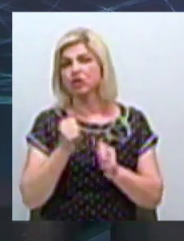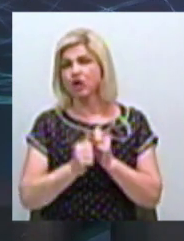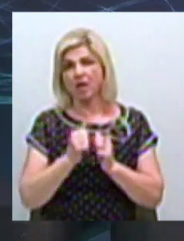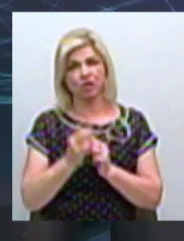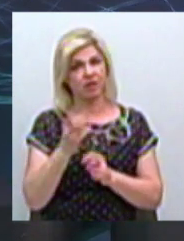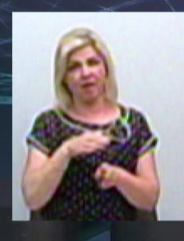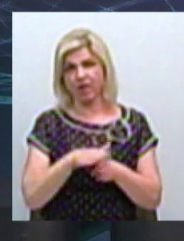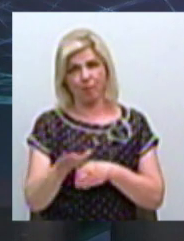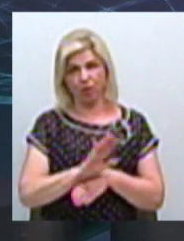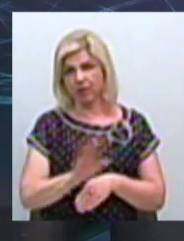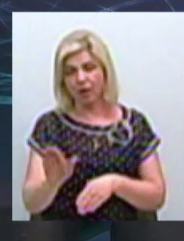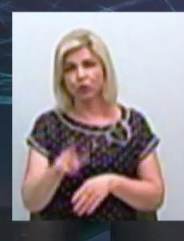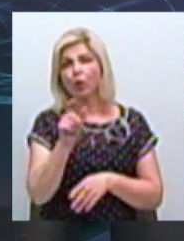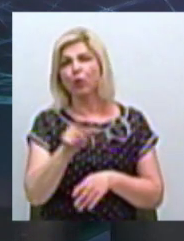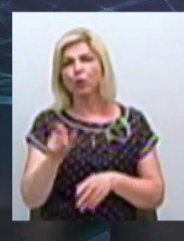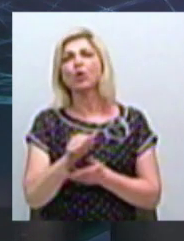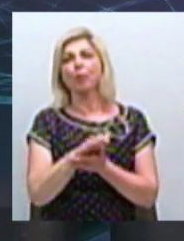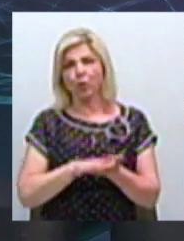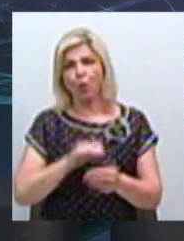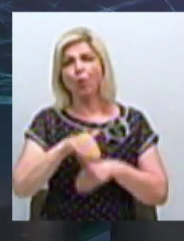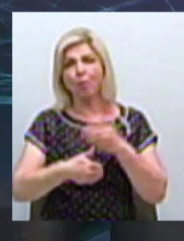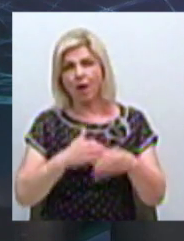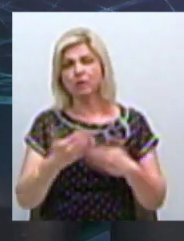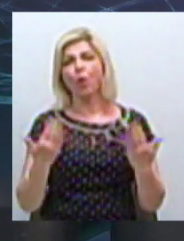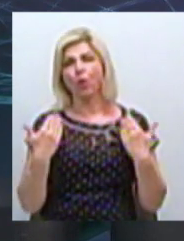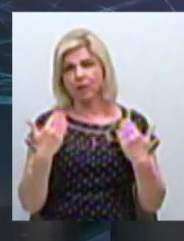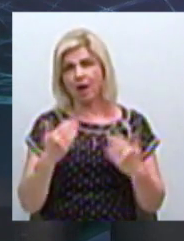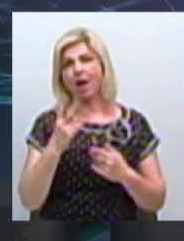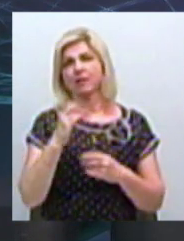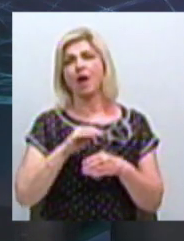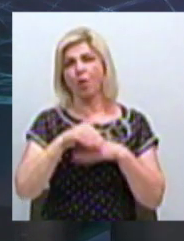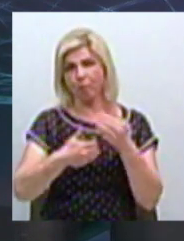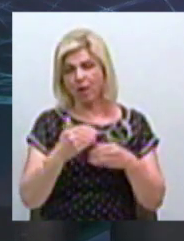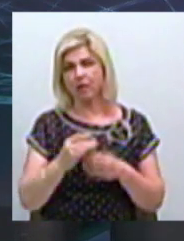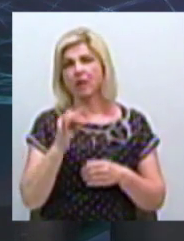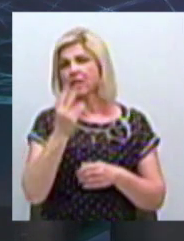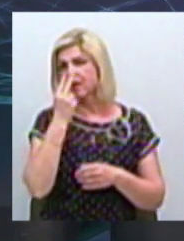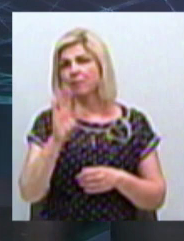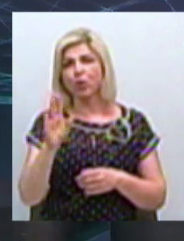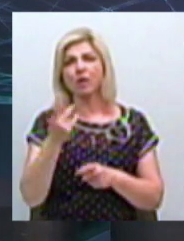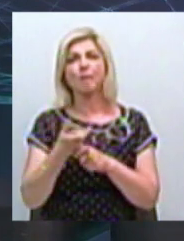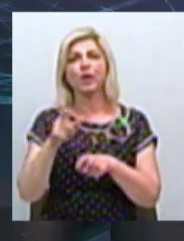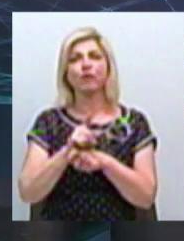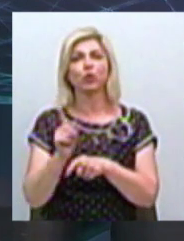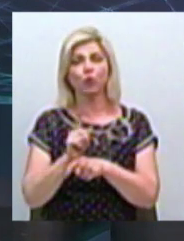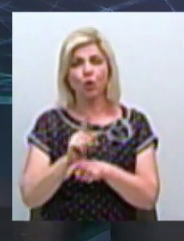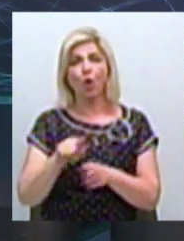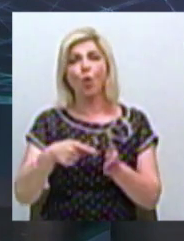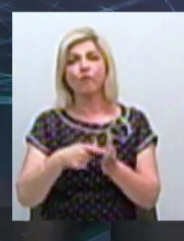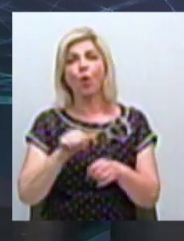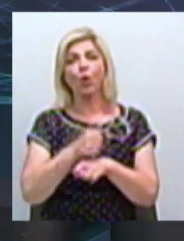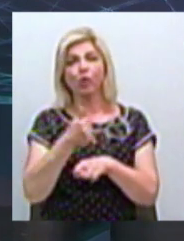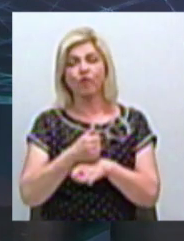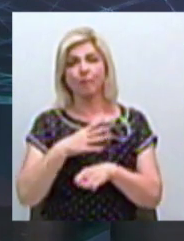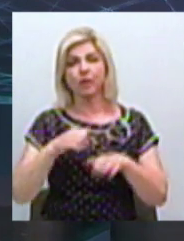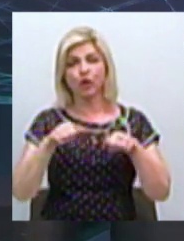продолжают купаться, отдыхать в воде, несмотря на превышение бак-показателей. Городским головой было принято решение,